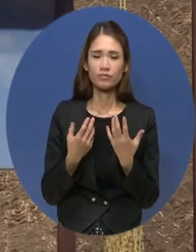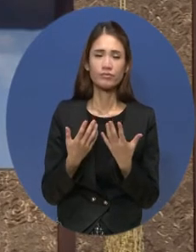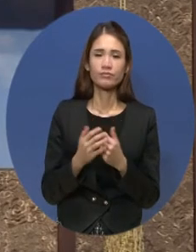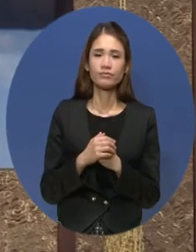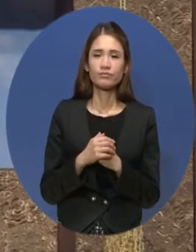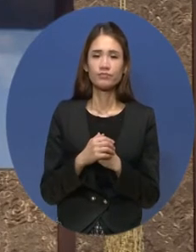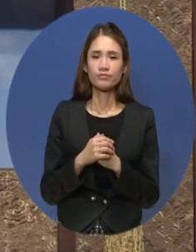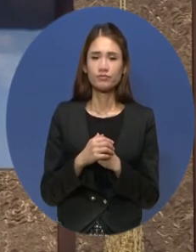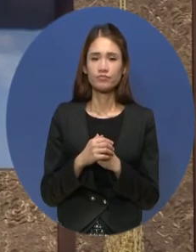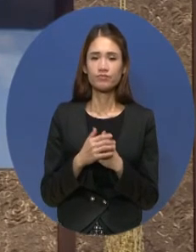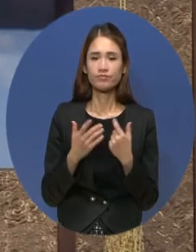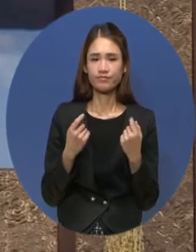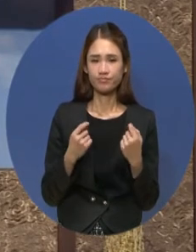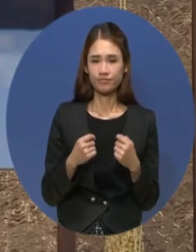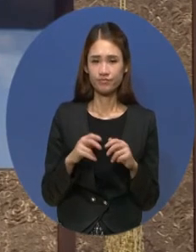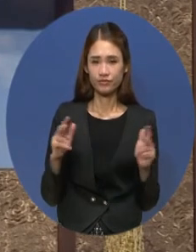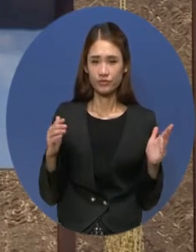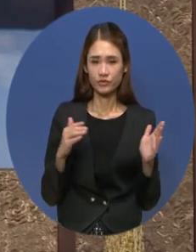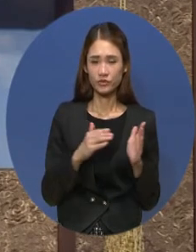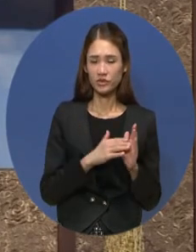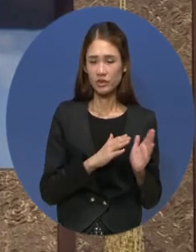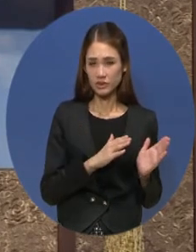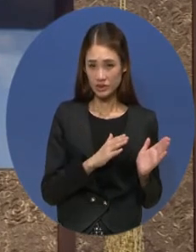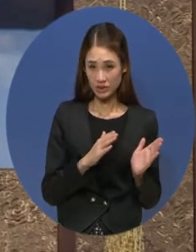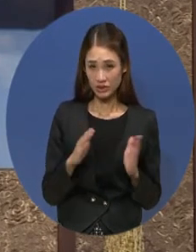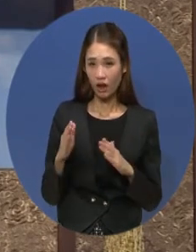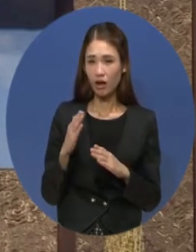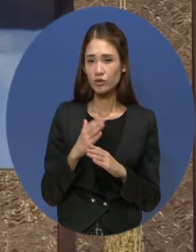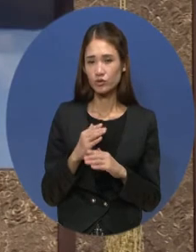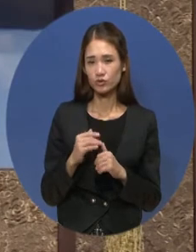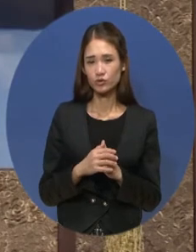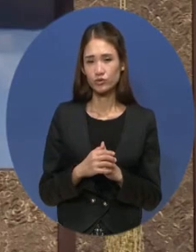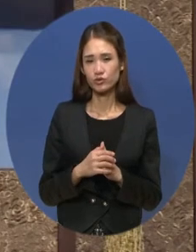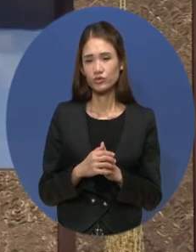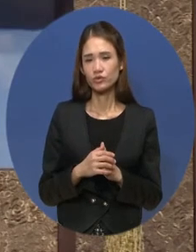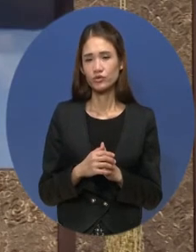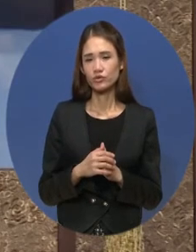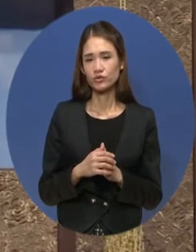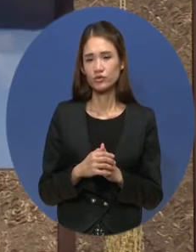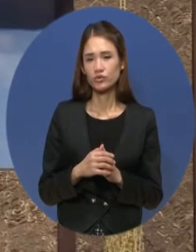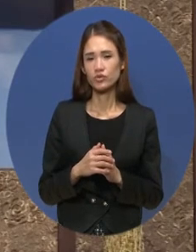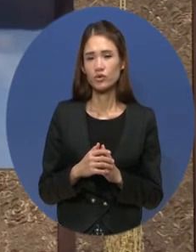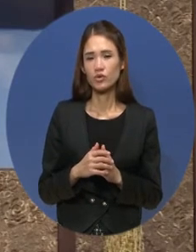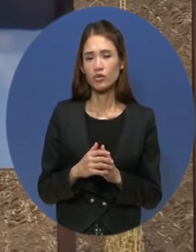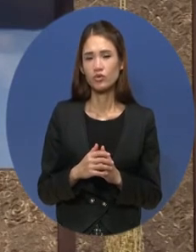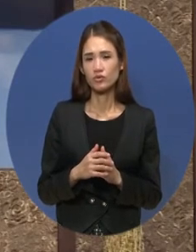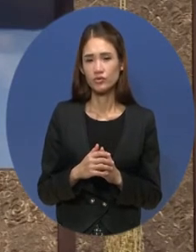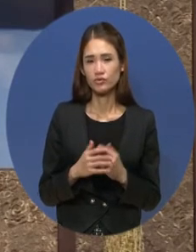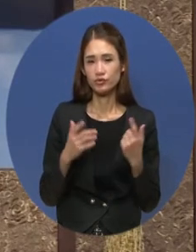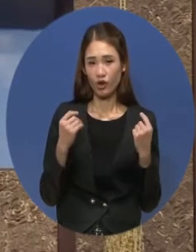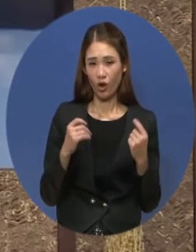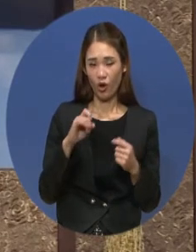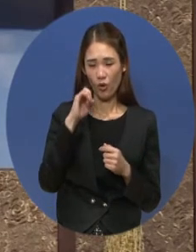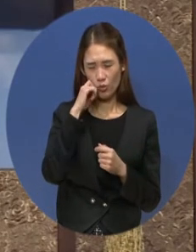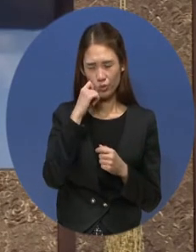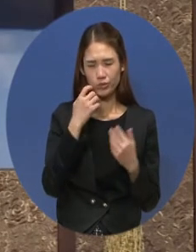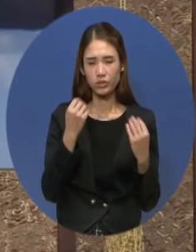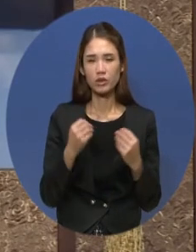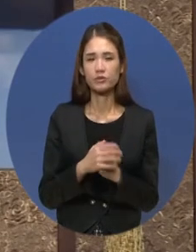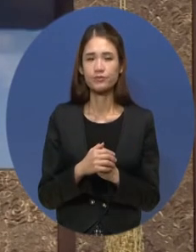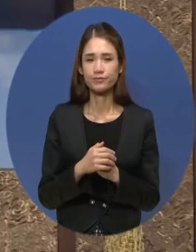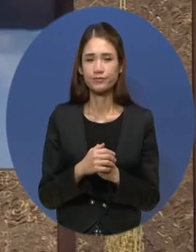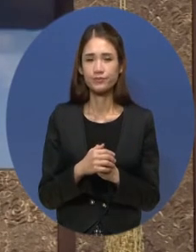4 그런 것들이 지금까지도 지금 그걸 진행 중에 있습니다 즉 1 진행 중에 그런 어려운 점들이 많이 있었구요